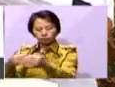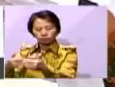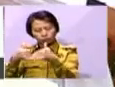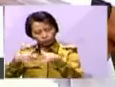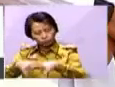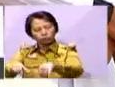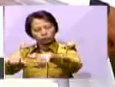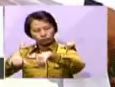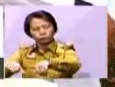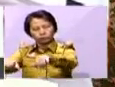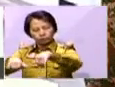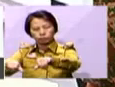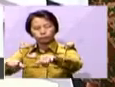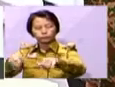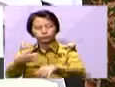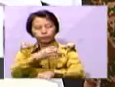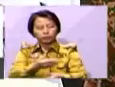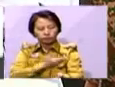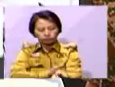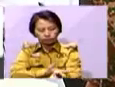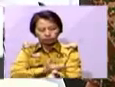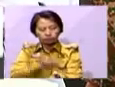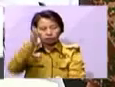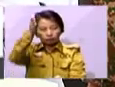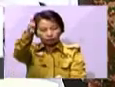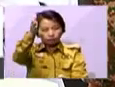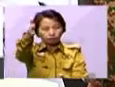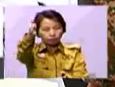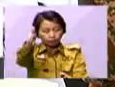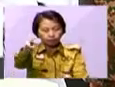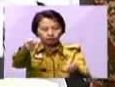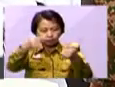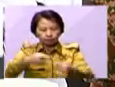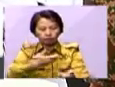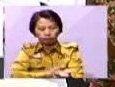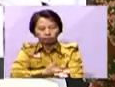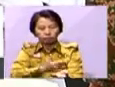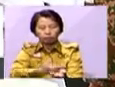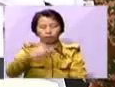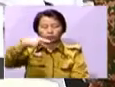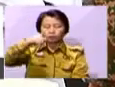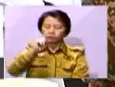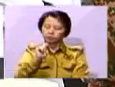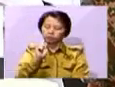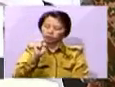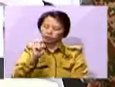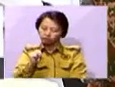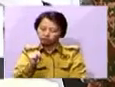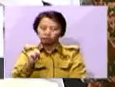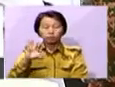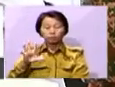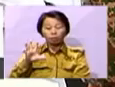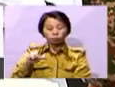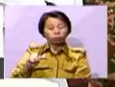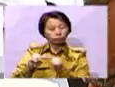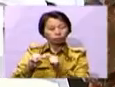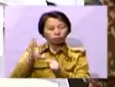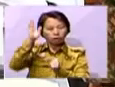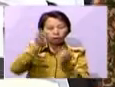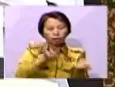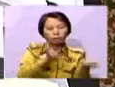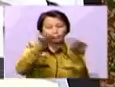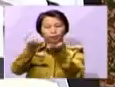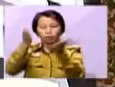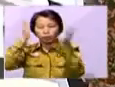penerus dan generasi yang akan datang, generasi TN50 yang akan membawa negara kita